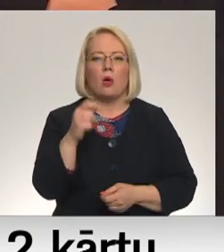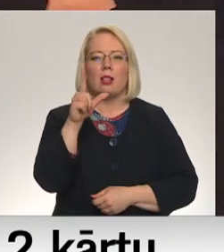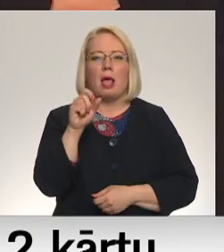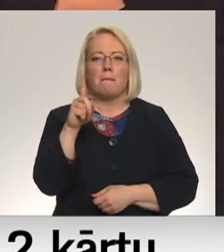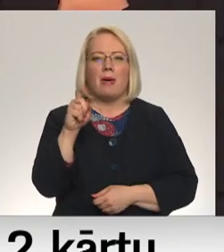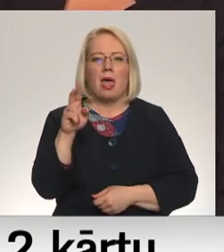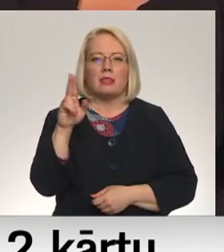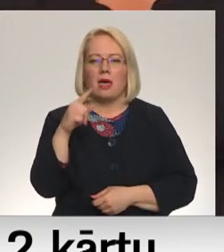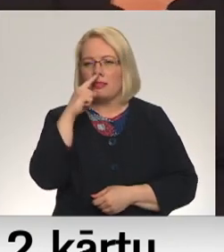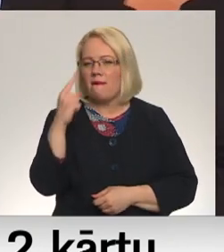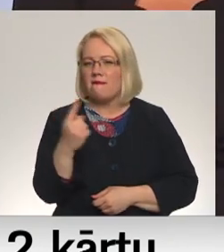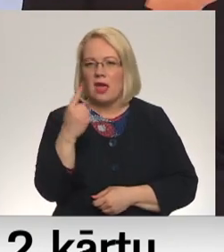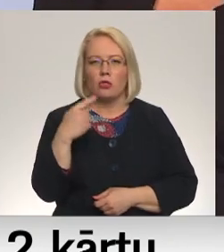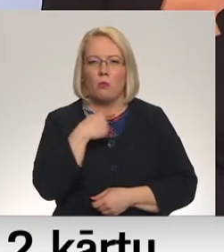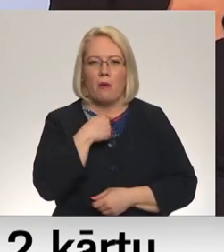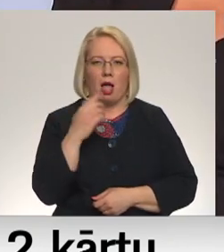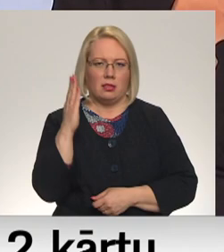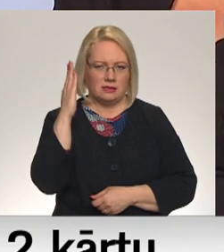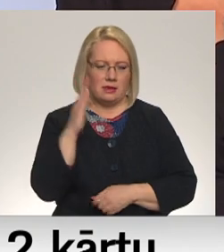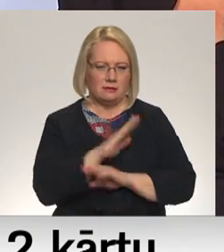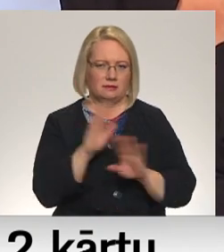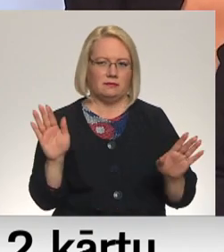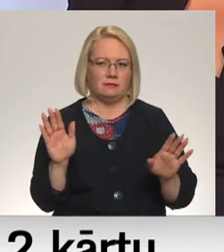domāju, ka šī ziņa ir sacirdēta.